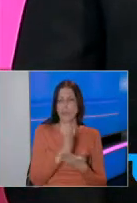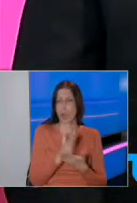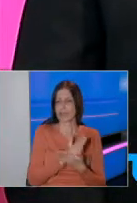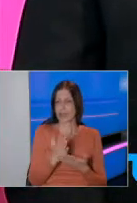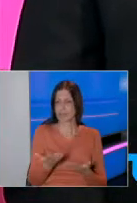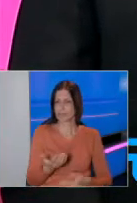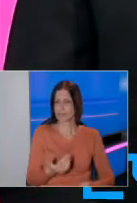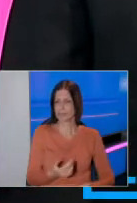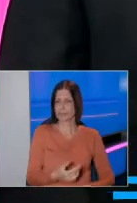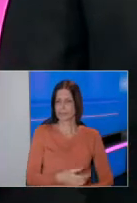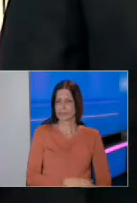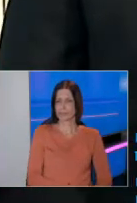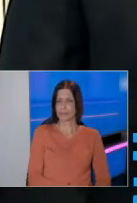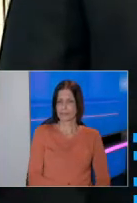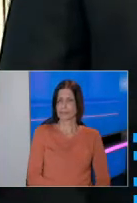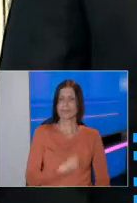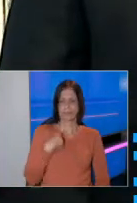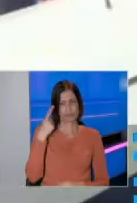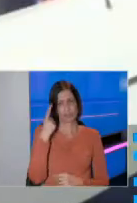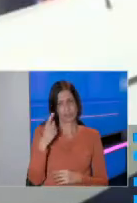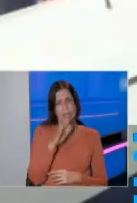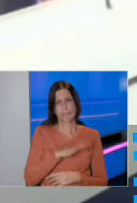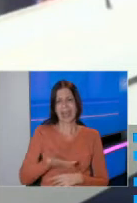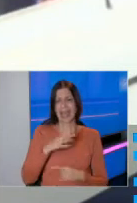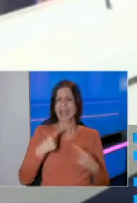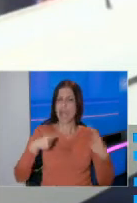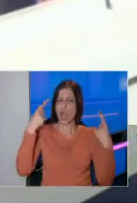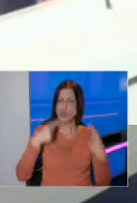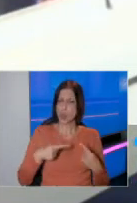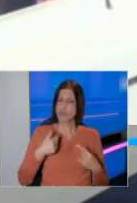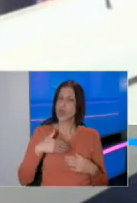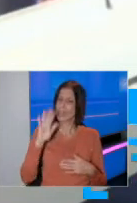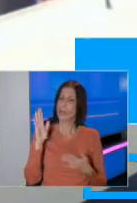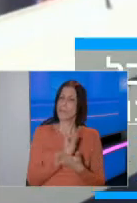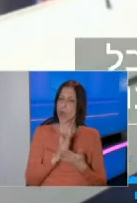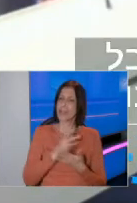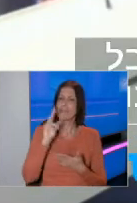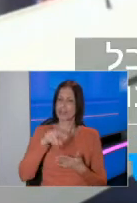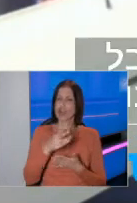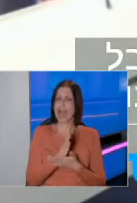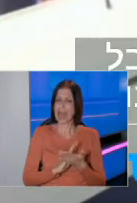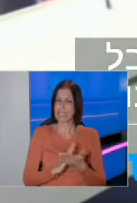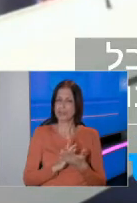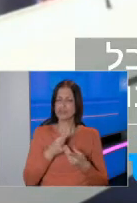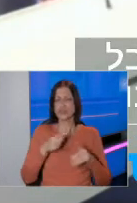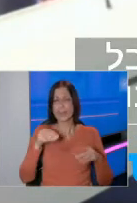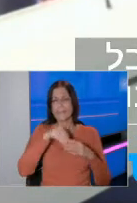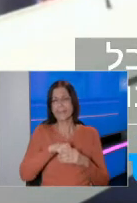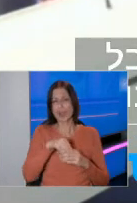לכך. אני חושבת דווקא שהמערכת היום אולי יותר מוכנה, אבל יש חלקים שונים בתוך